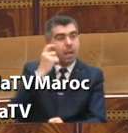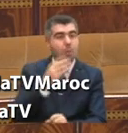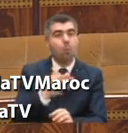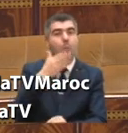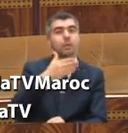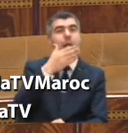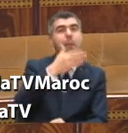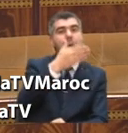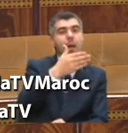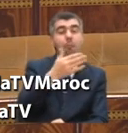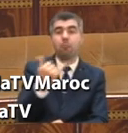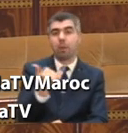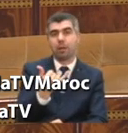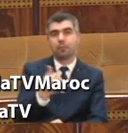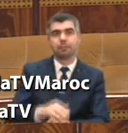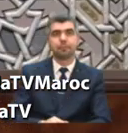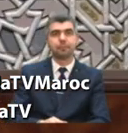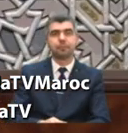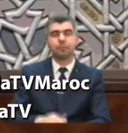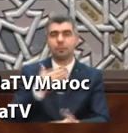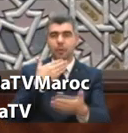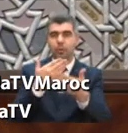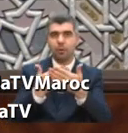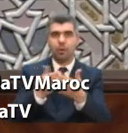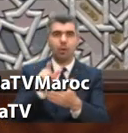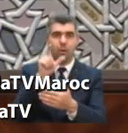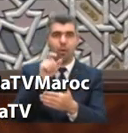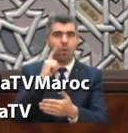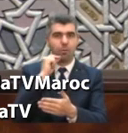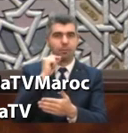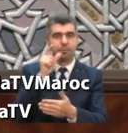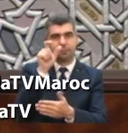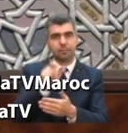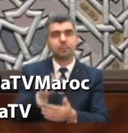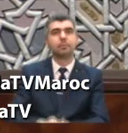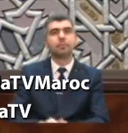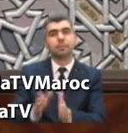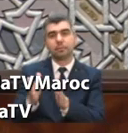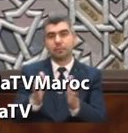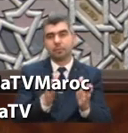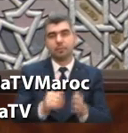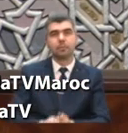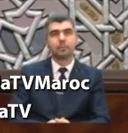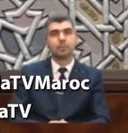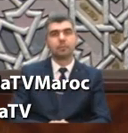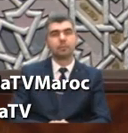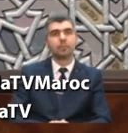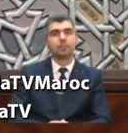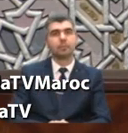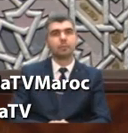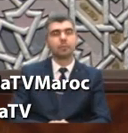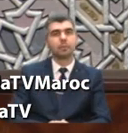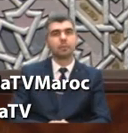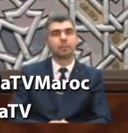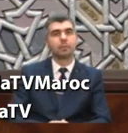اليوم خصنا ما بعد كورونا. سيد نائب محترم، انتهت وقيت، أمر إلى المداخلة الموالية